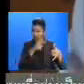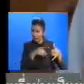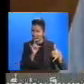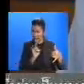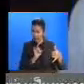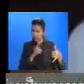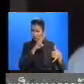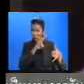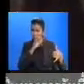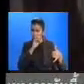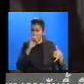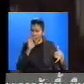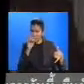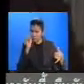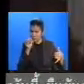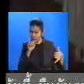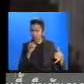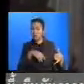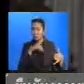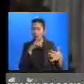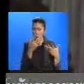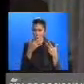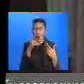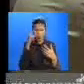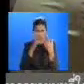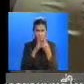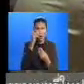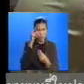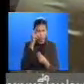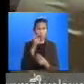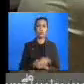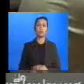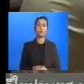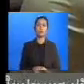หวัดใหญ่สายพันธุ์ใหม่ 2หรือไม่คาดว่าจะทราบผลใน 1